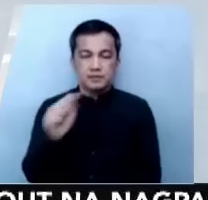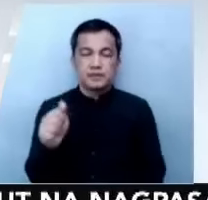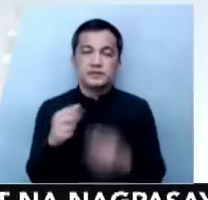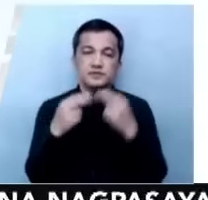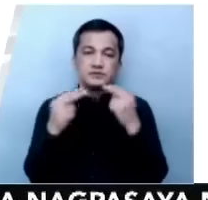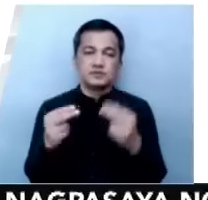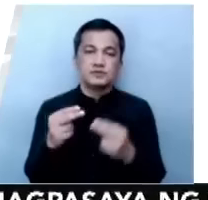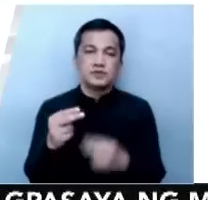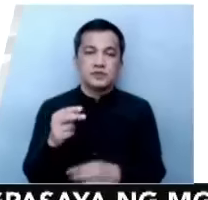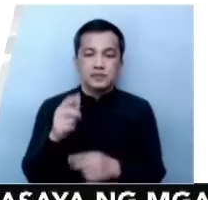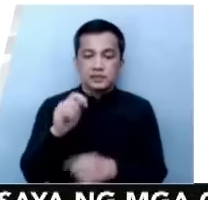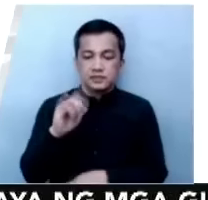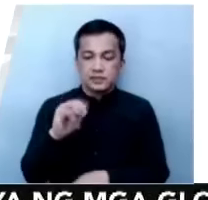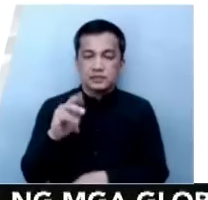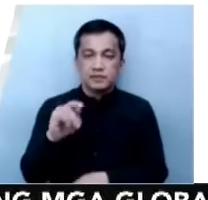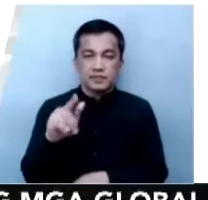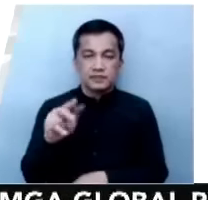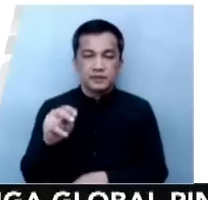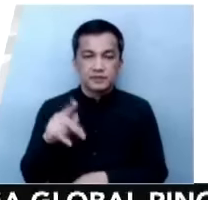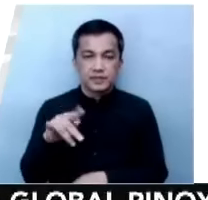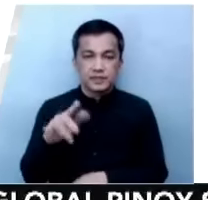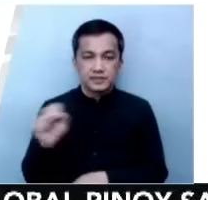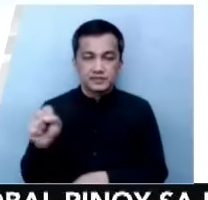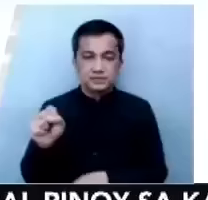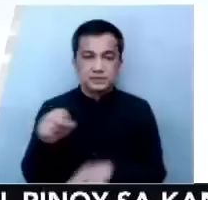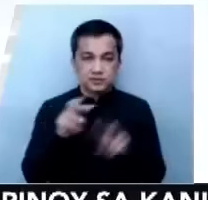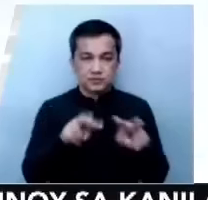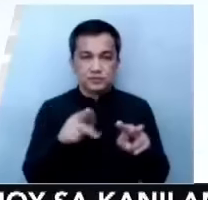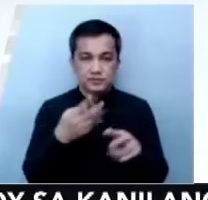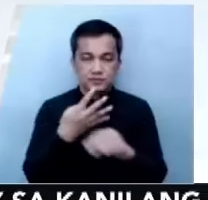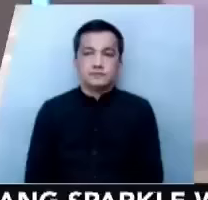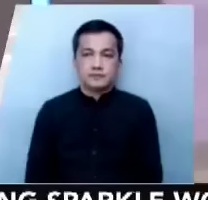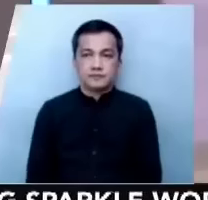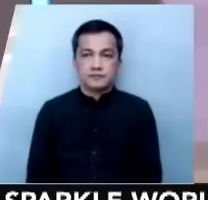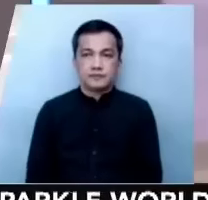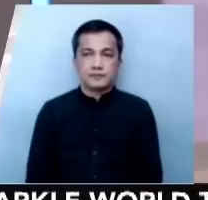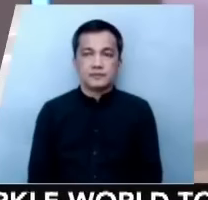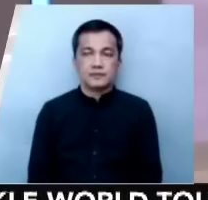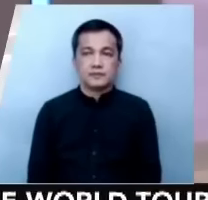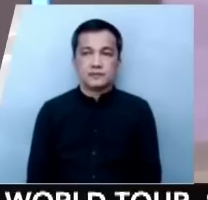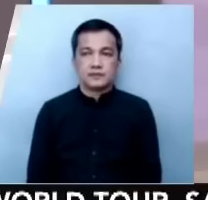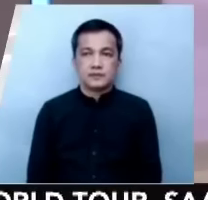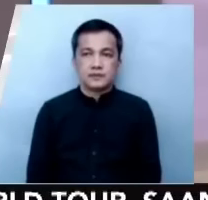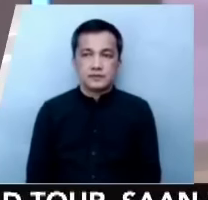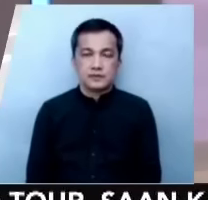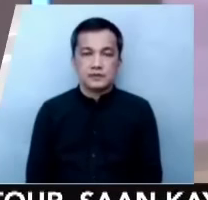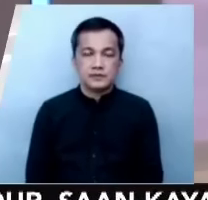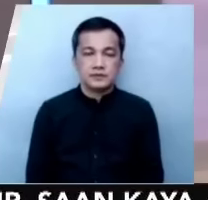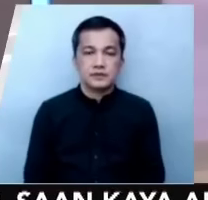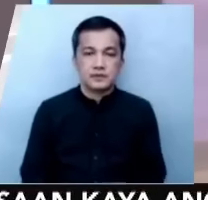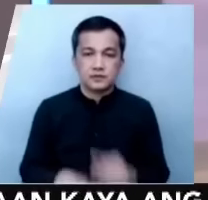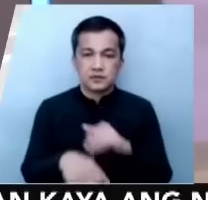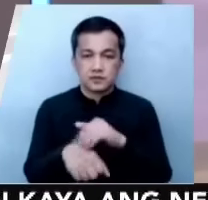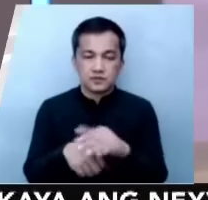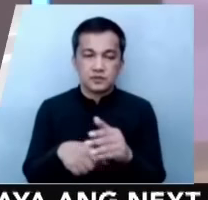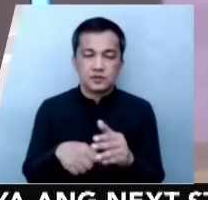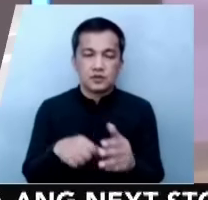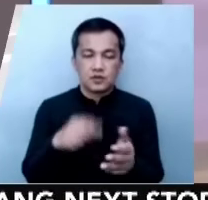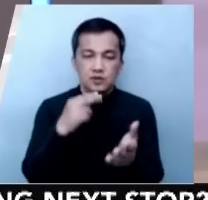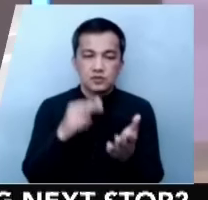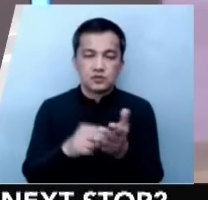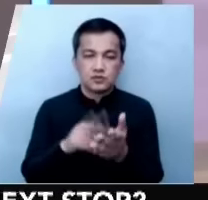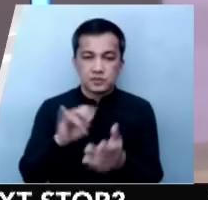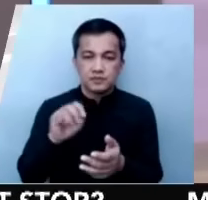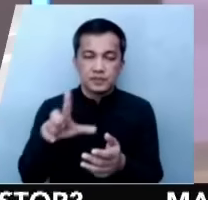Tina Panganiban Perez, nakatutok, 24 oras. Nagpadala ng note verbal sa China ang